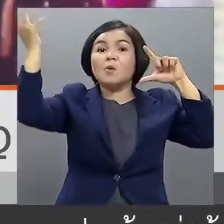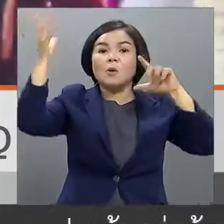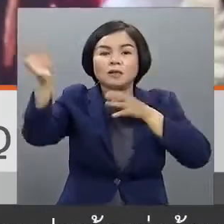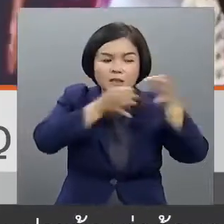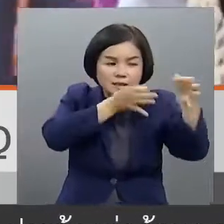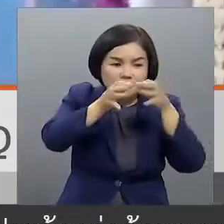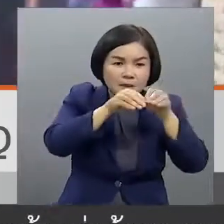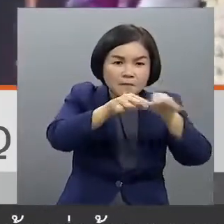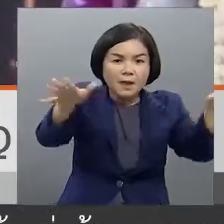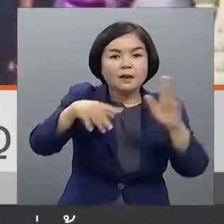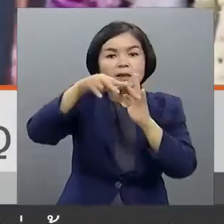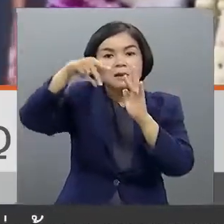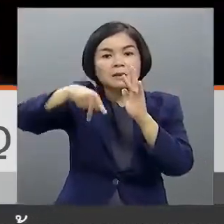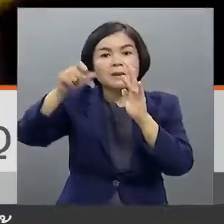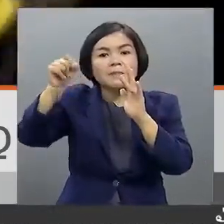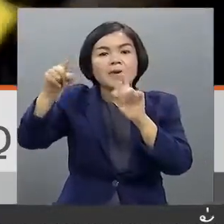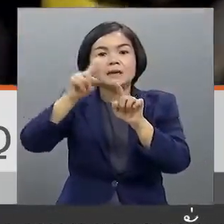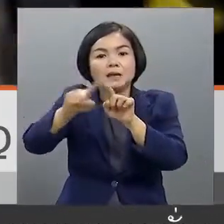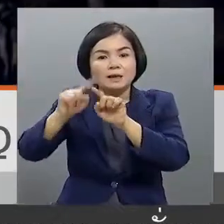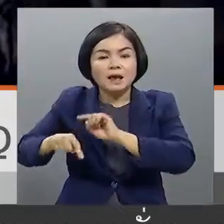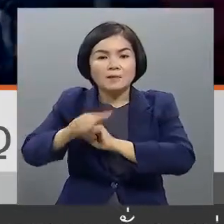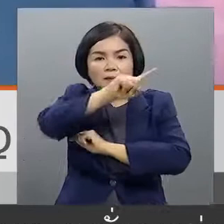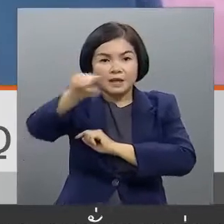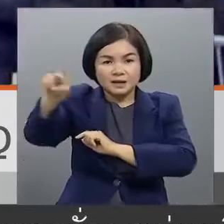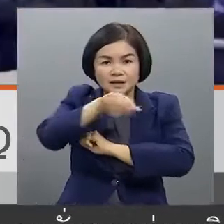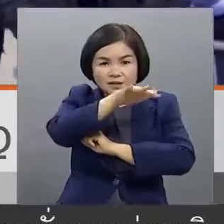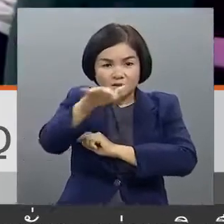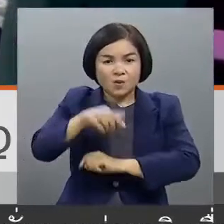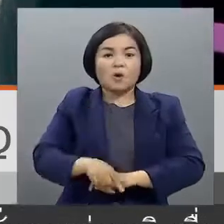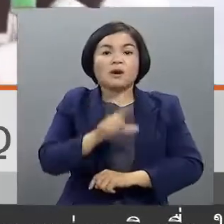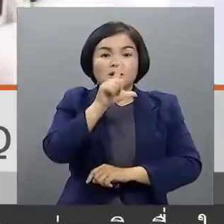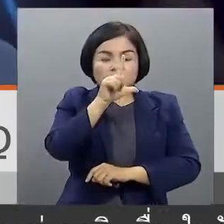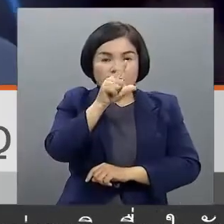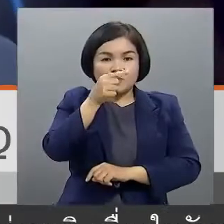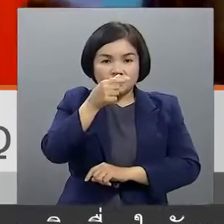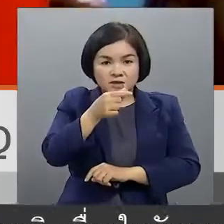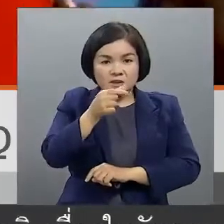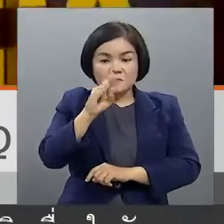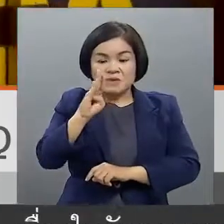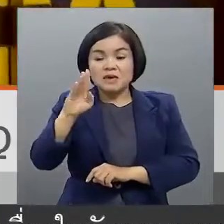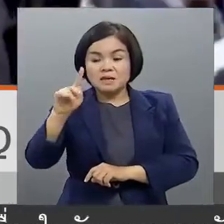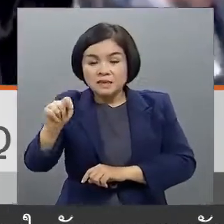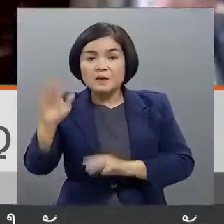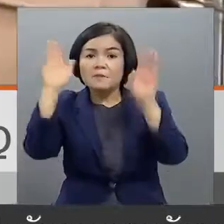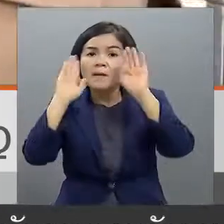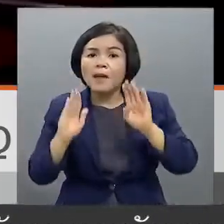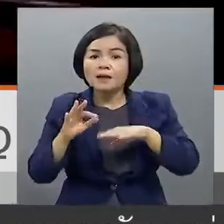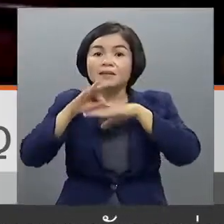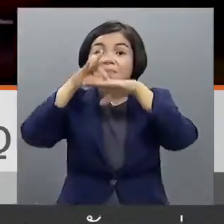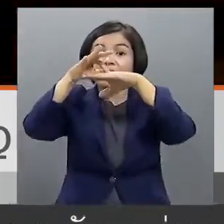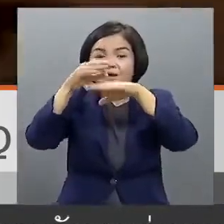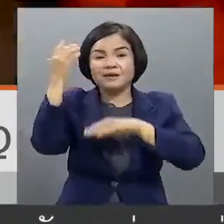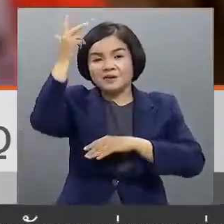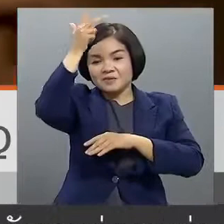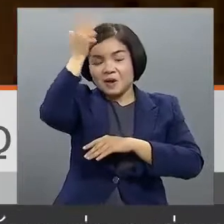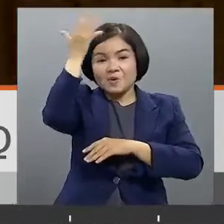ายหรือ LGBTQ เธอได้พิสูจน์ว่าการเป็นนางงามไม่ใช่แค่สวยผ่านการเป็นกระบอกเสียงเพื่อเพศหลากหลายแม้อำลา